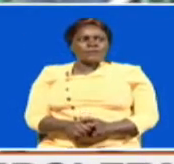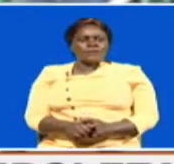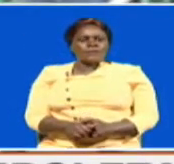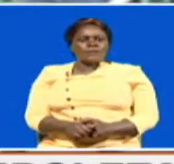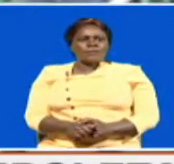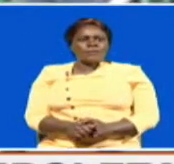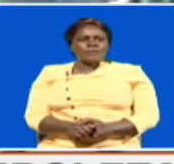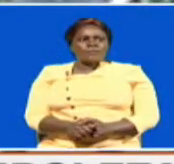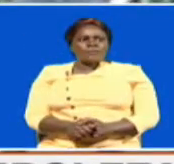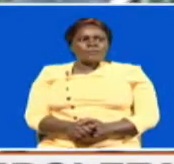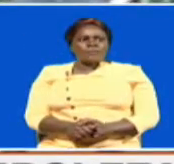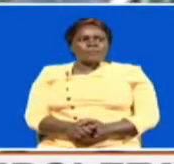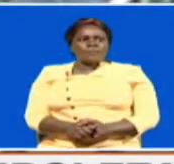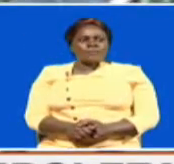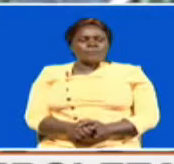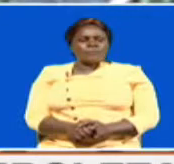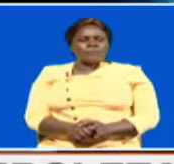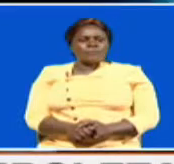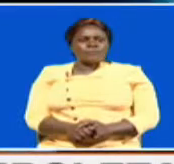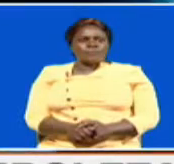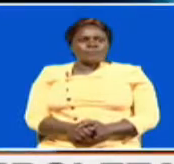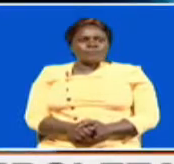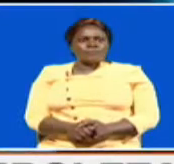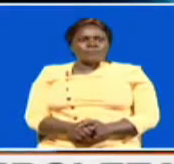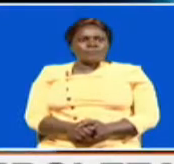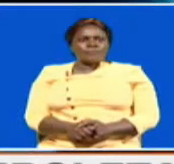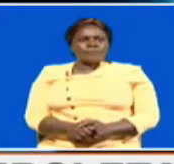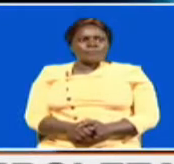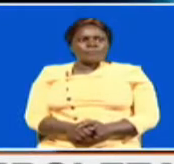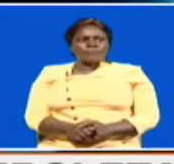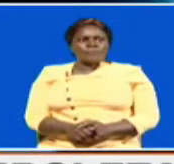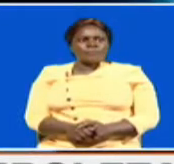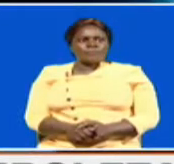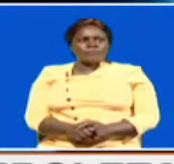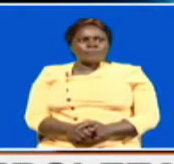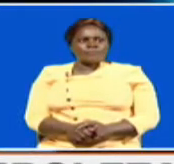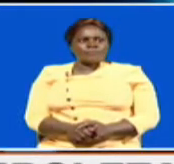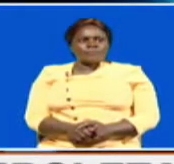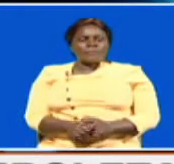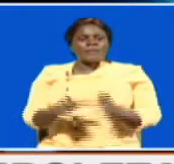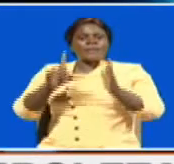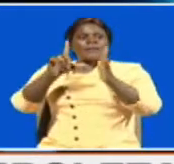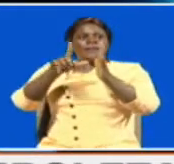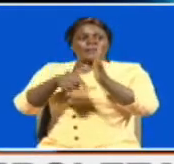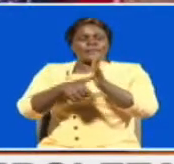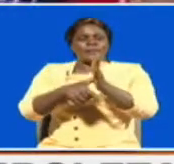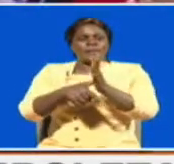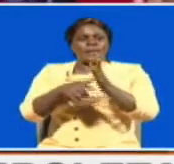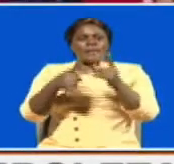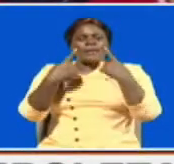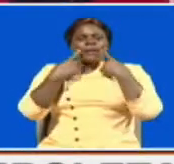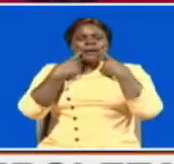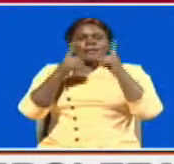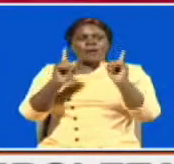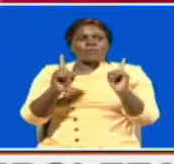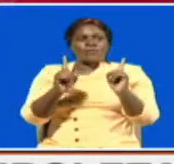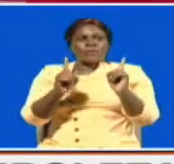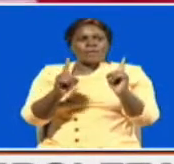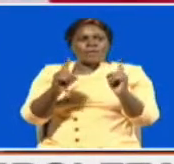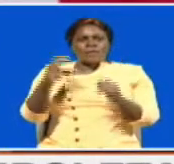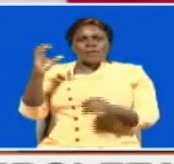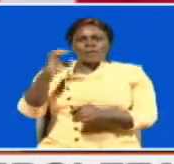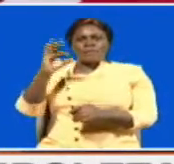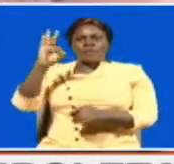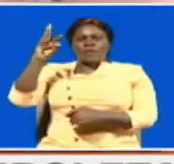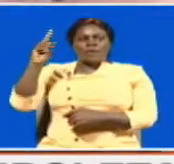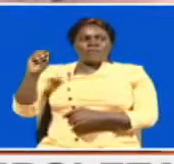sports. First of all, footballer Zamalek of Egypt arrive in the country today. Na baadaye mtangazaji katika redio ya Capital